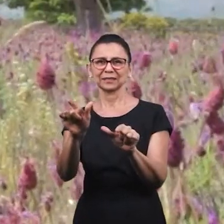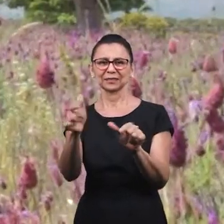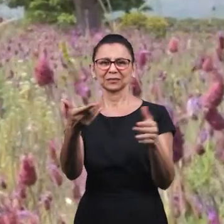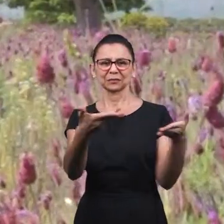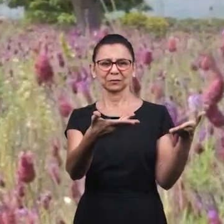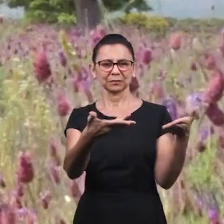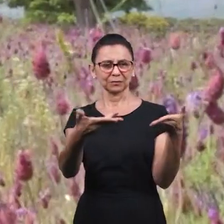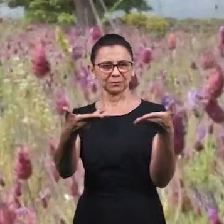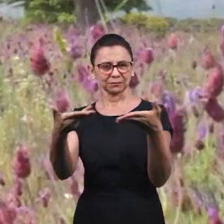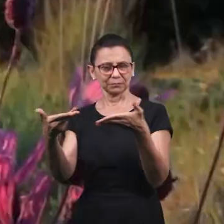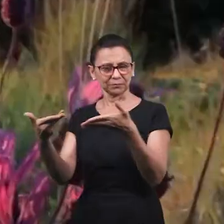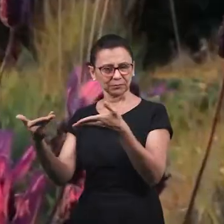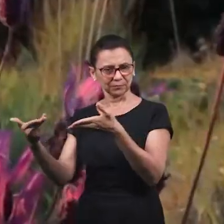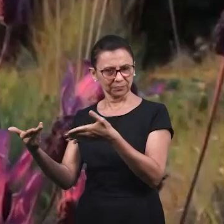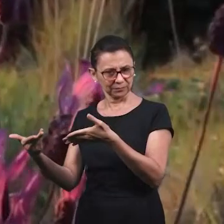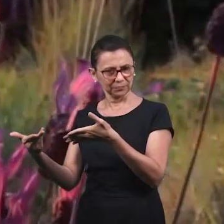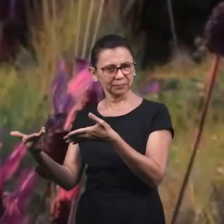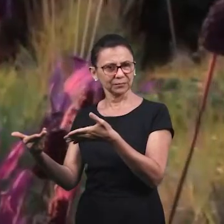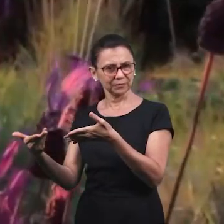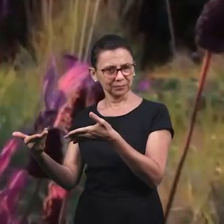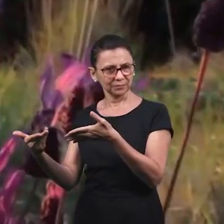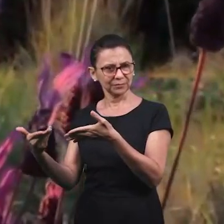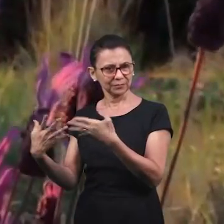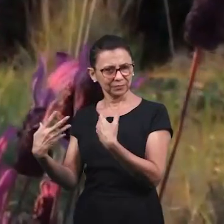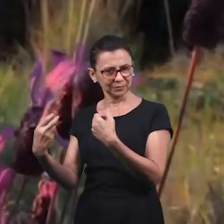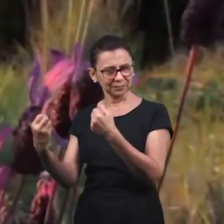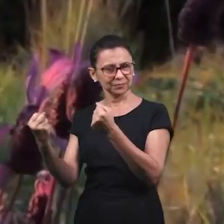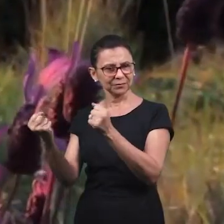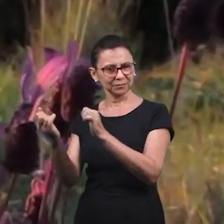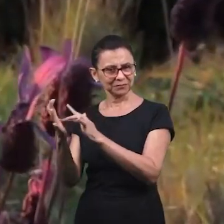Bem-aventurados são aqueles